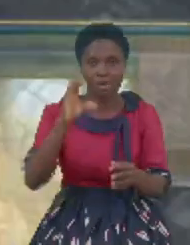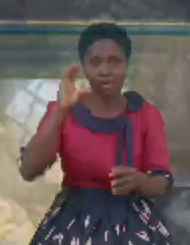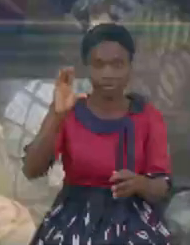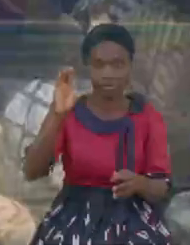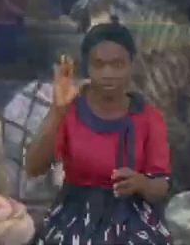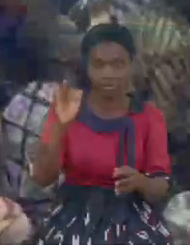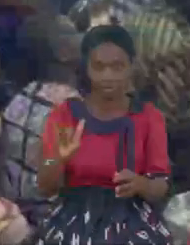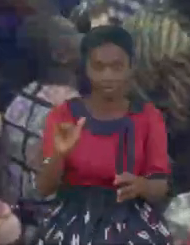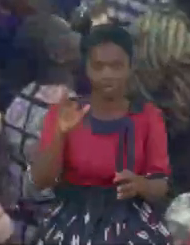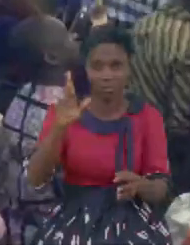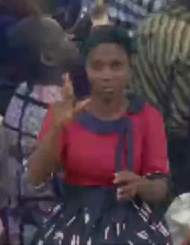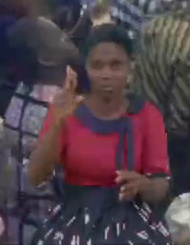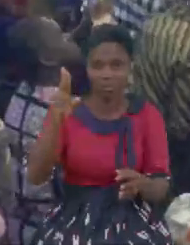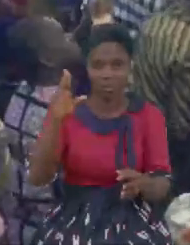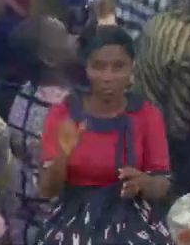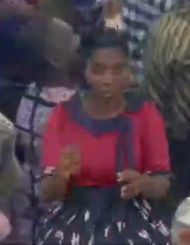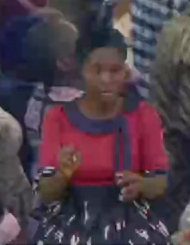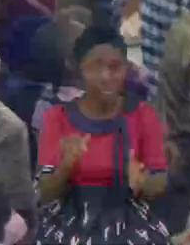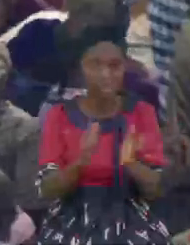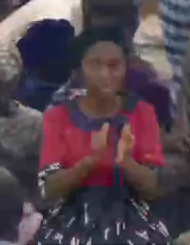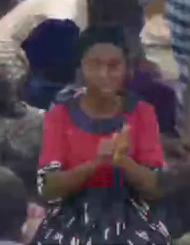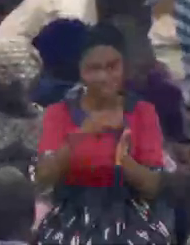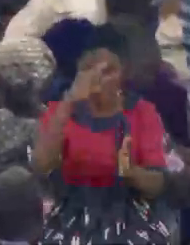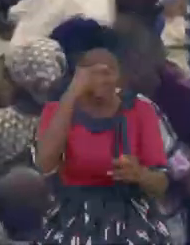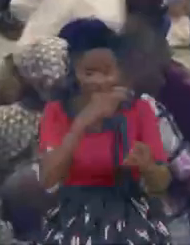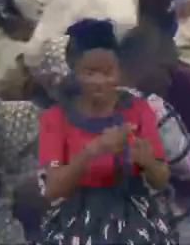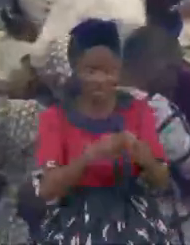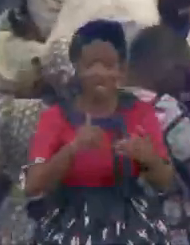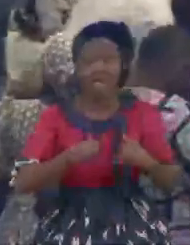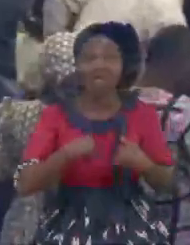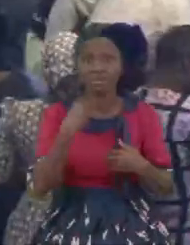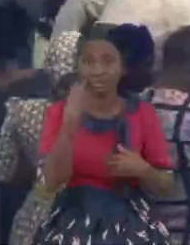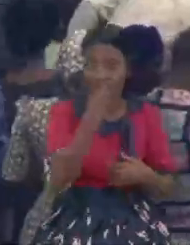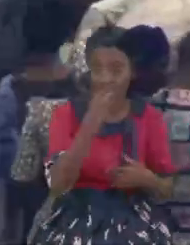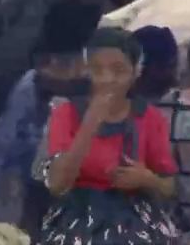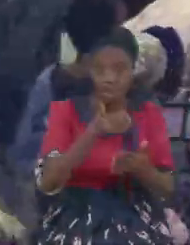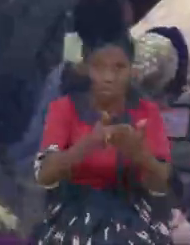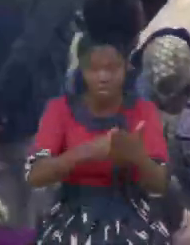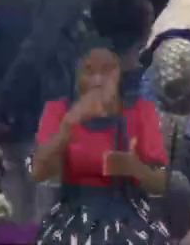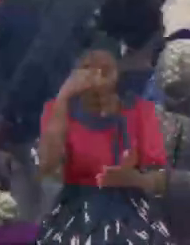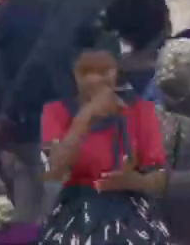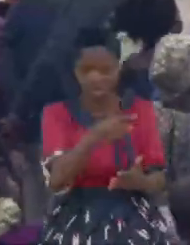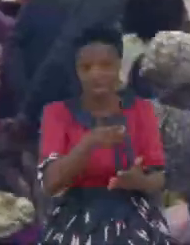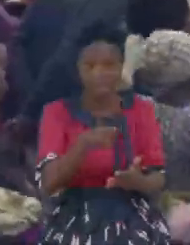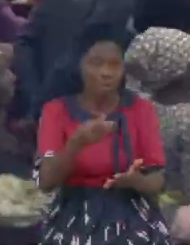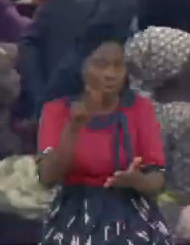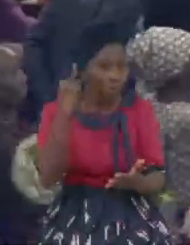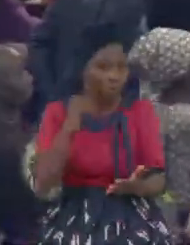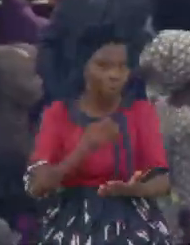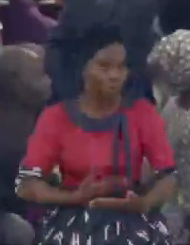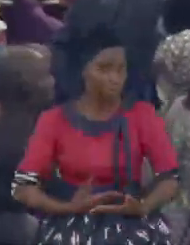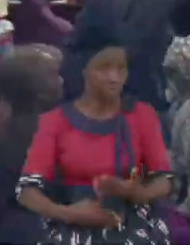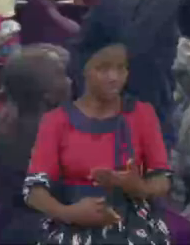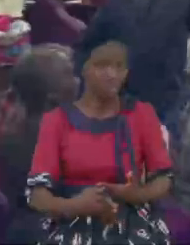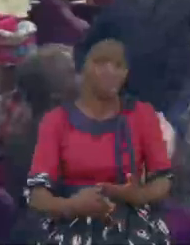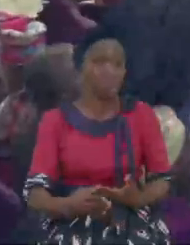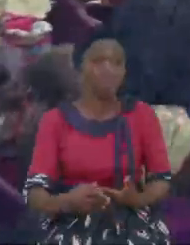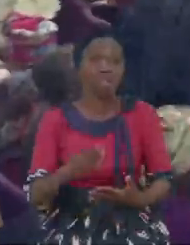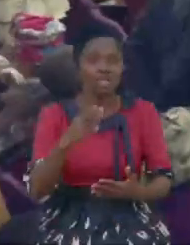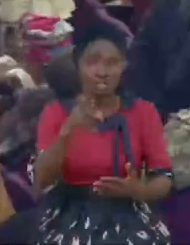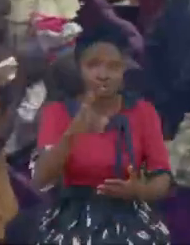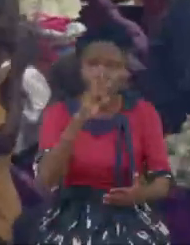La prophétie sur Cyrus, son nom était mentionné. Tu n'es pas un hasard. Dieu connaît ton nom. Il sait que tu es ici.